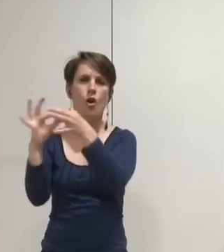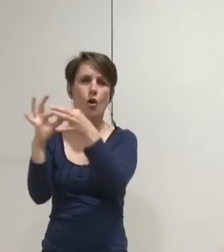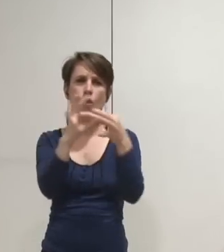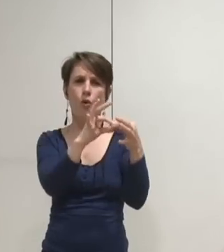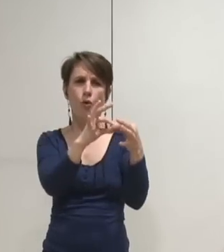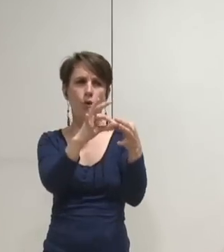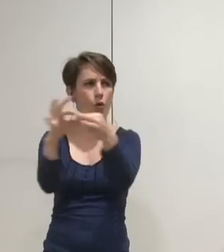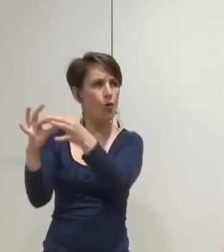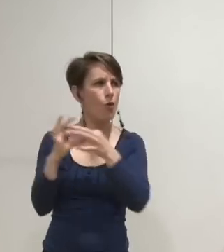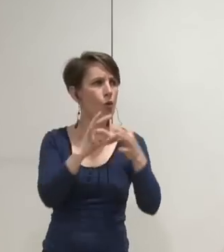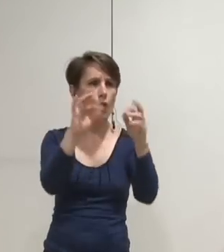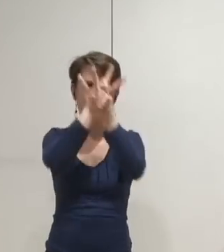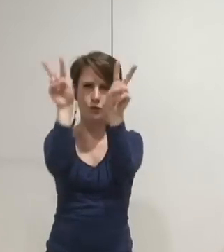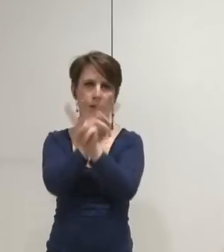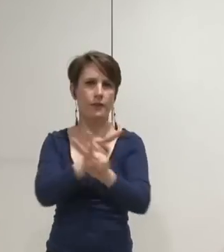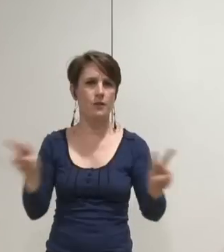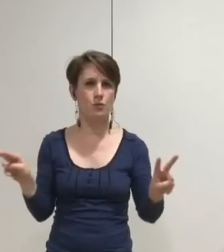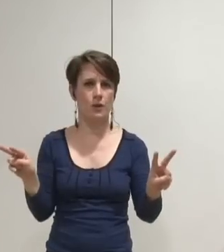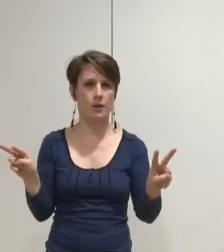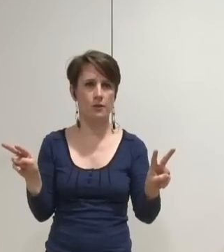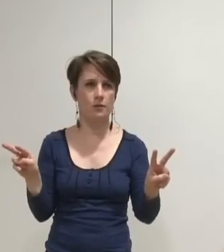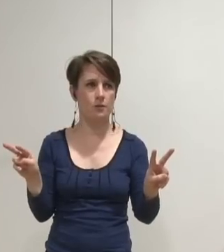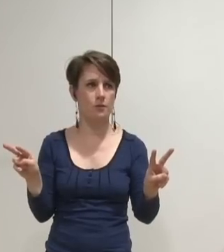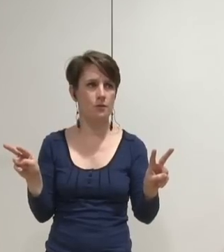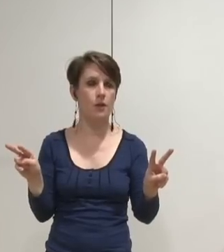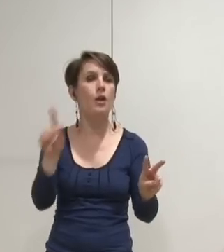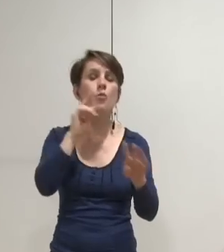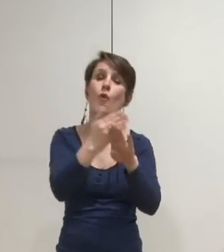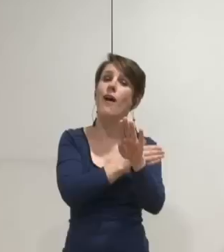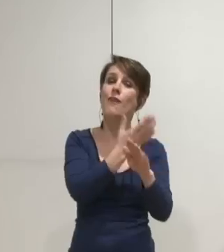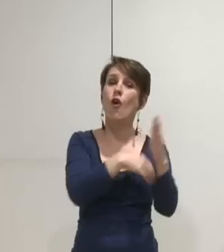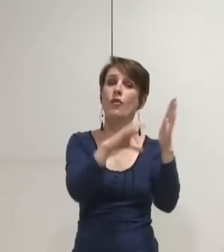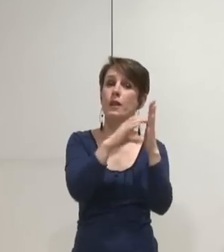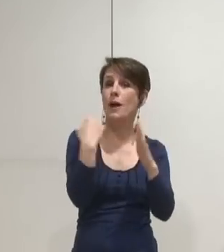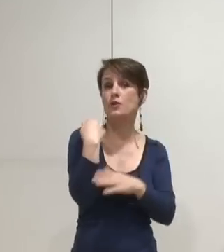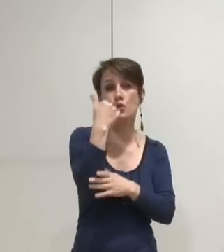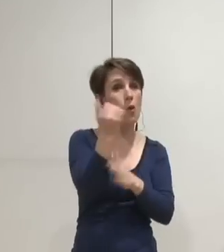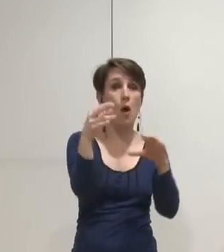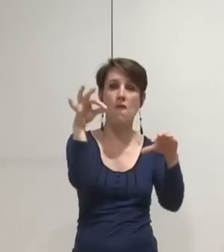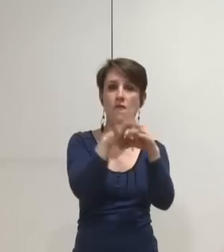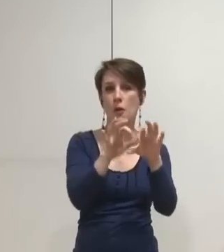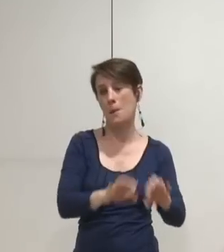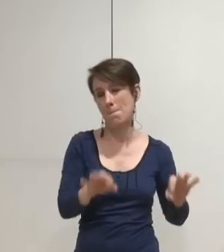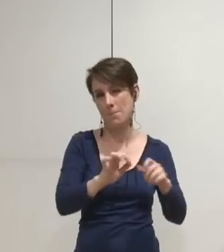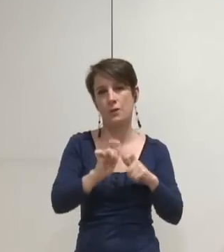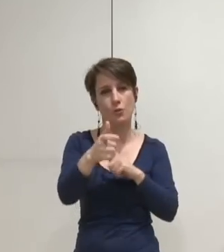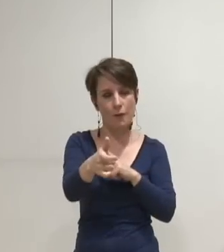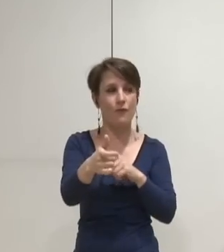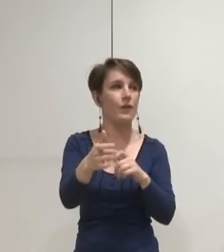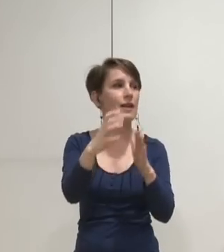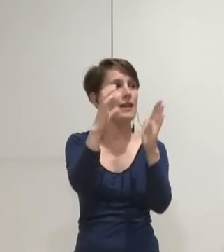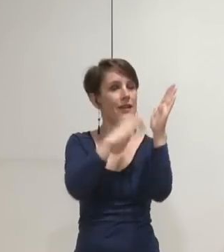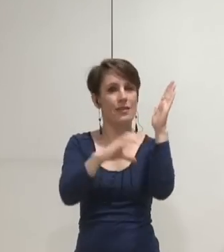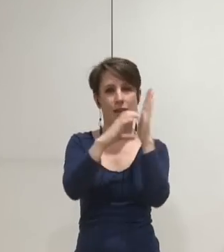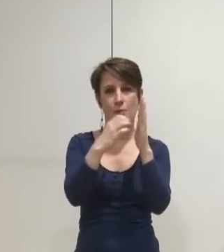internationales puisque le rendu acte n'est pas soumis à un vote et je passe la parole à Bernard